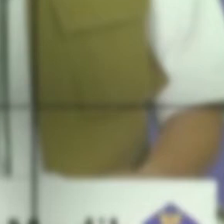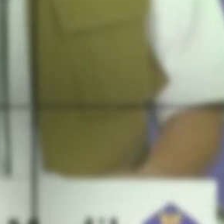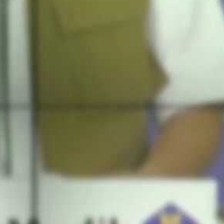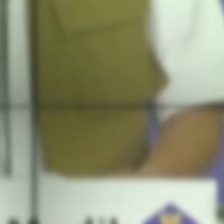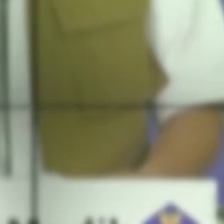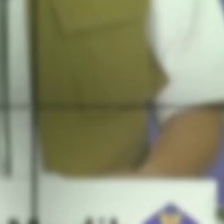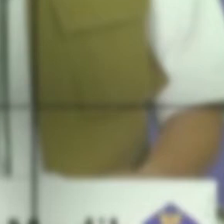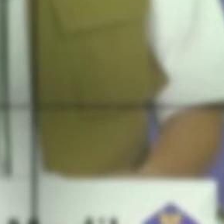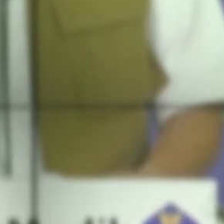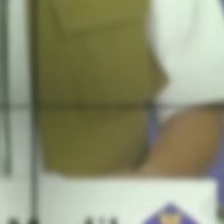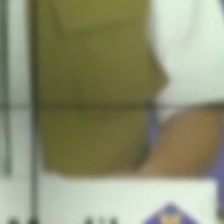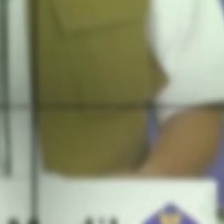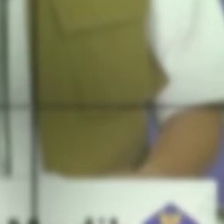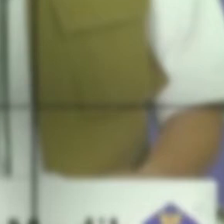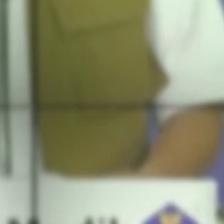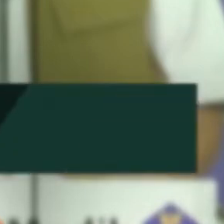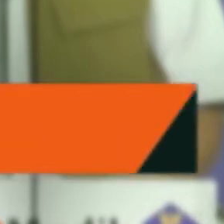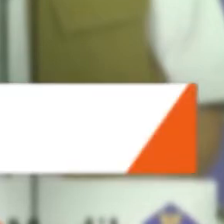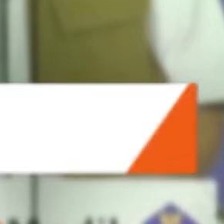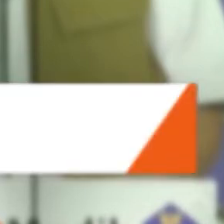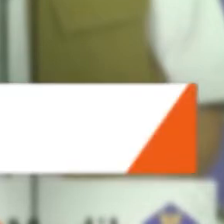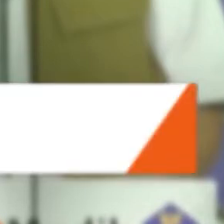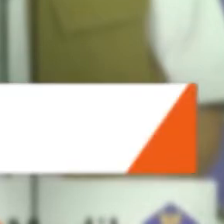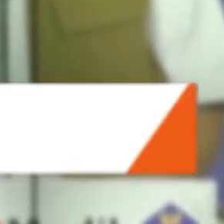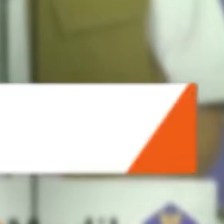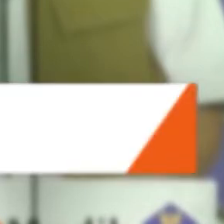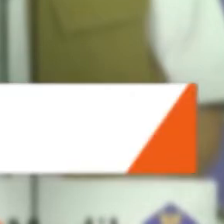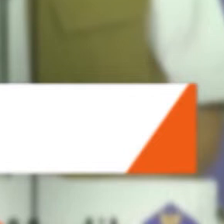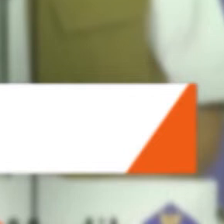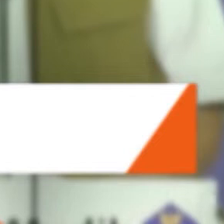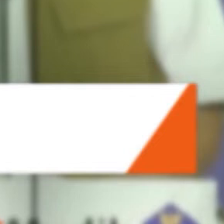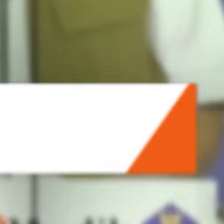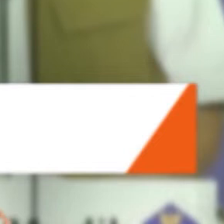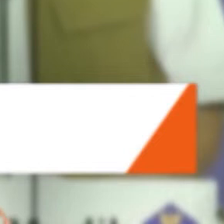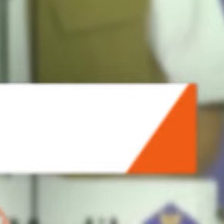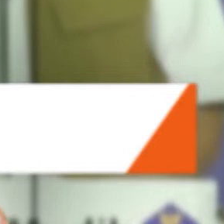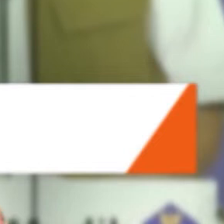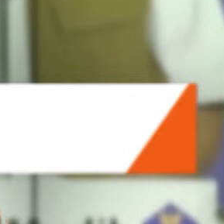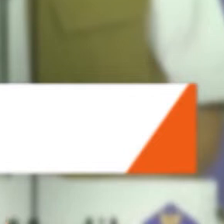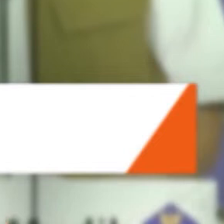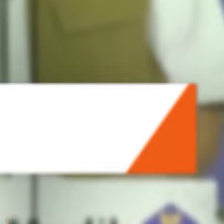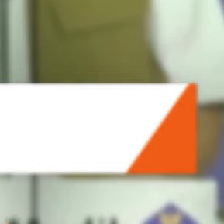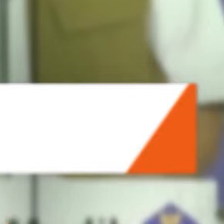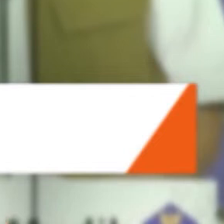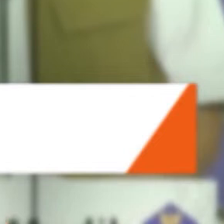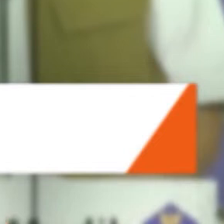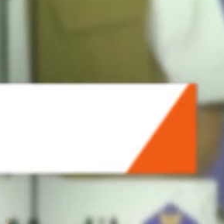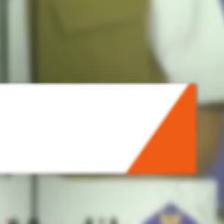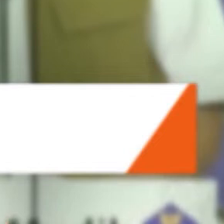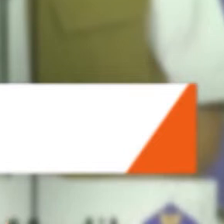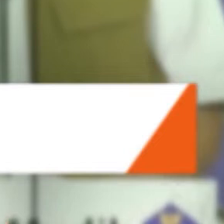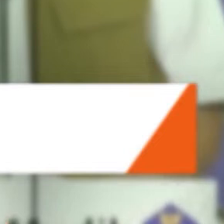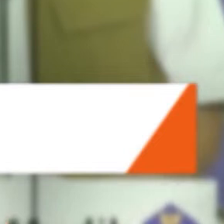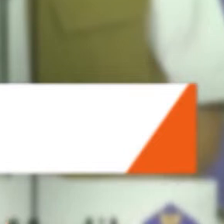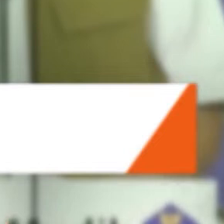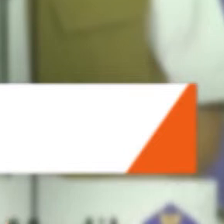Ya, Pemirsa, Ketua Gugus Tugas Percepatan Penanganan COVID-19 Letjen Doni Monardo meluruskan kembali terkait dengan kabar kembalinya dibuka layanan transportasi umum.